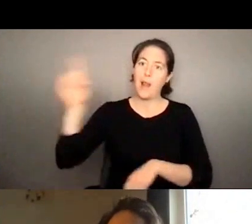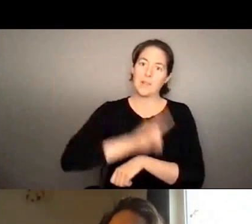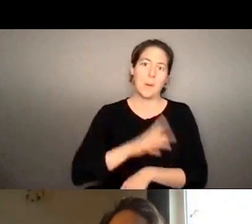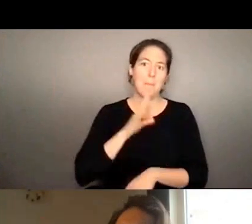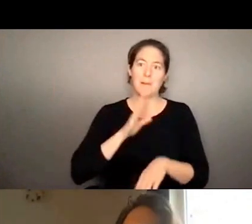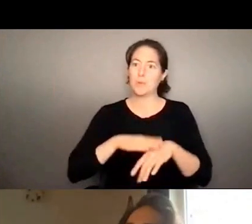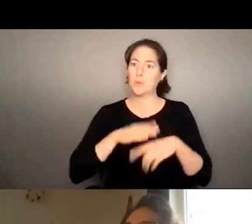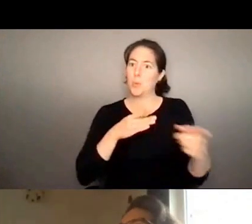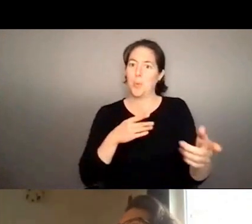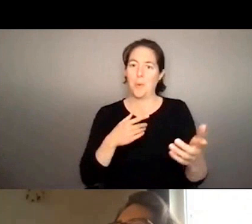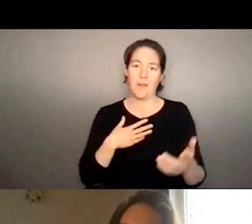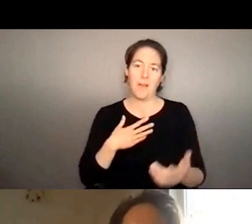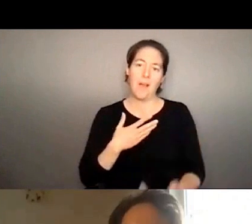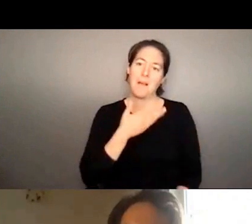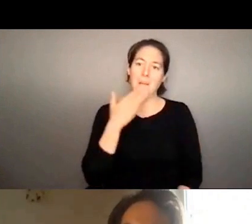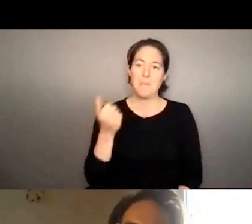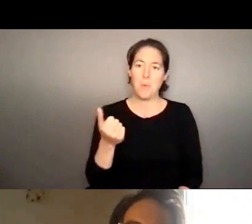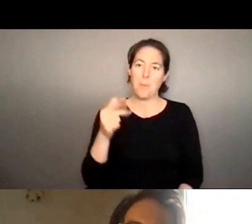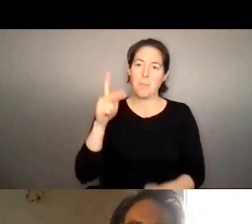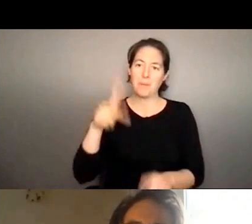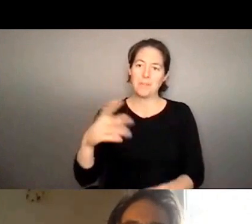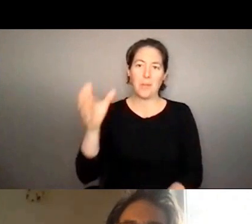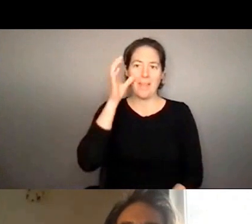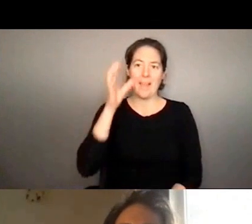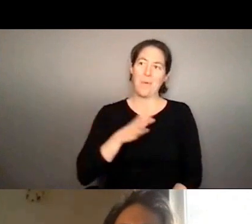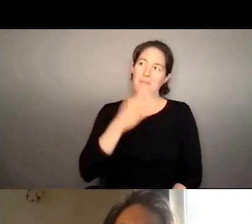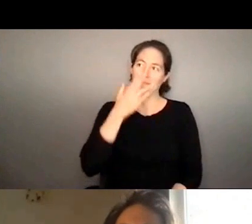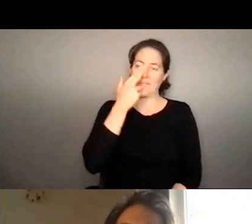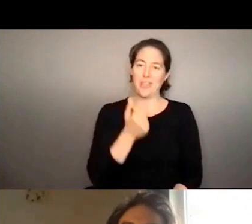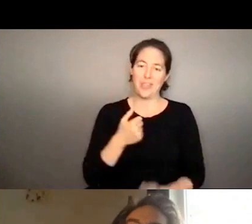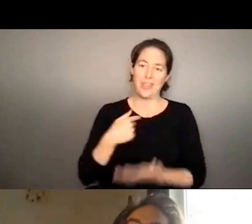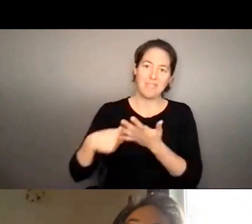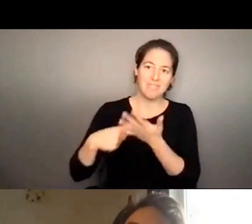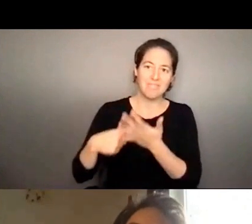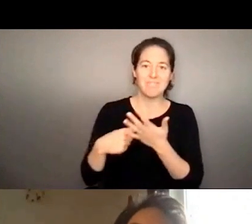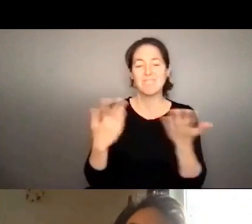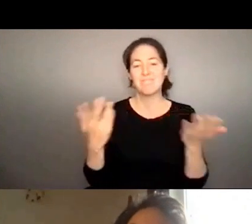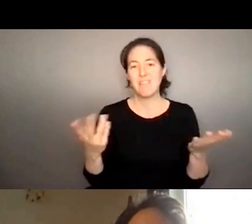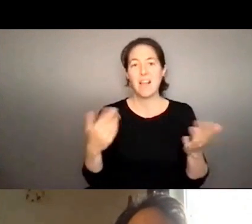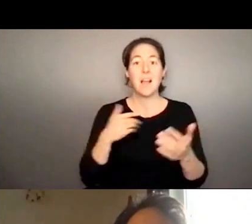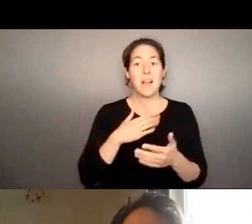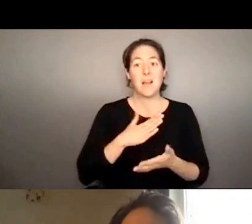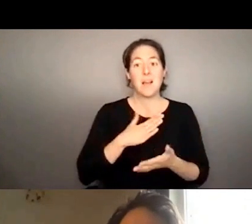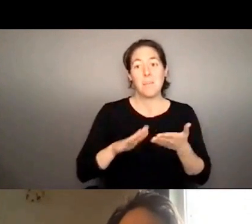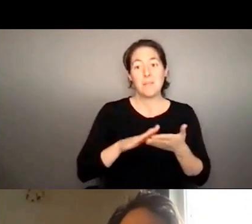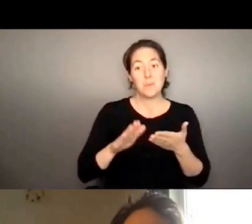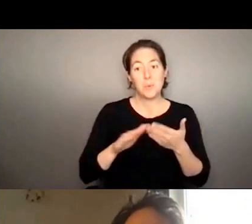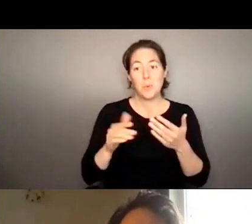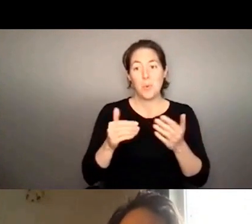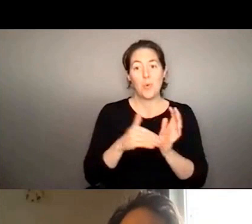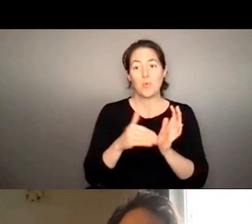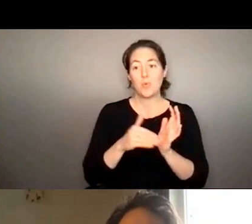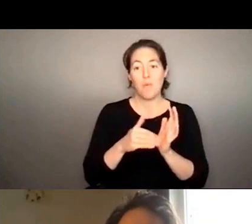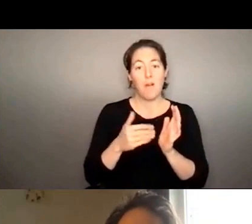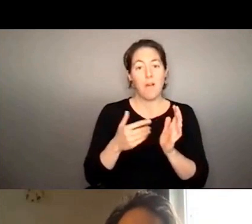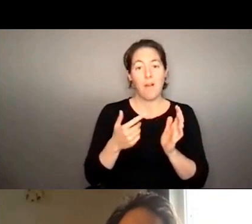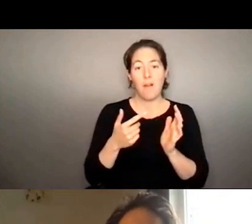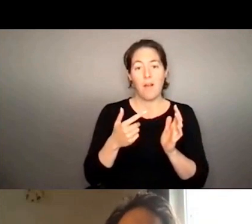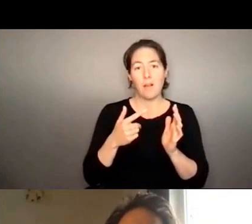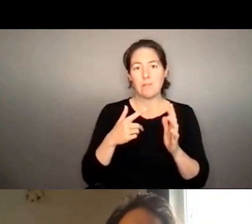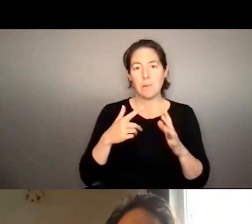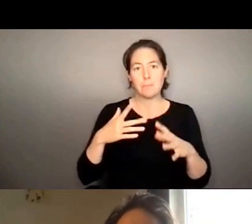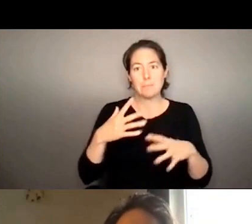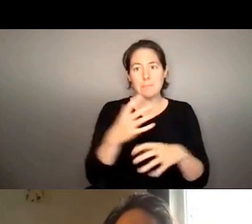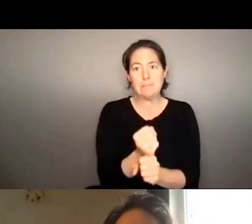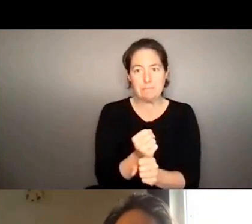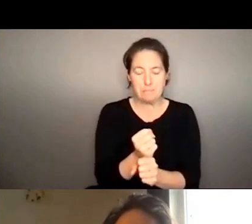bien avoir des, des gens avec qui en parler. Fait que je m'excuse, hein, c'est souvent comme on finit par tourner un peu rapidement, mais ça,